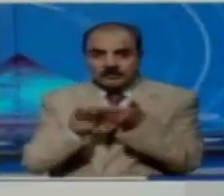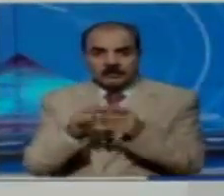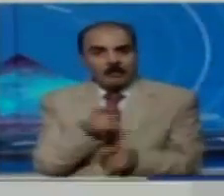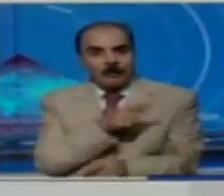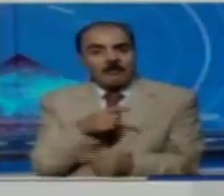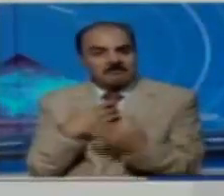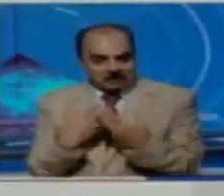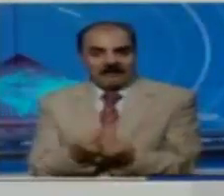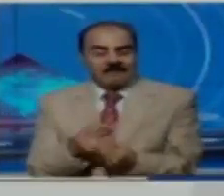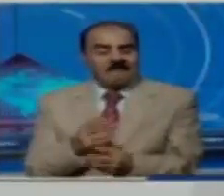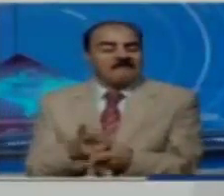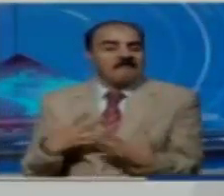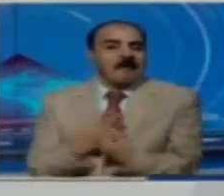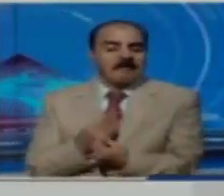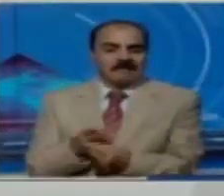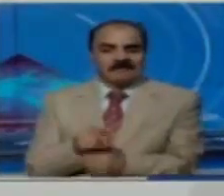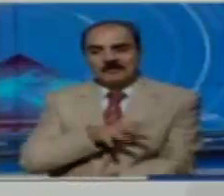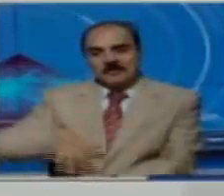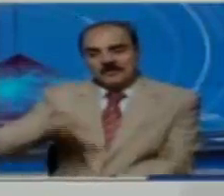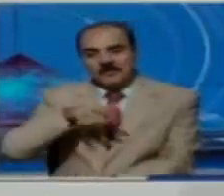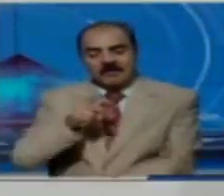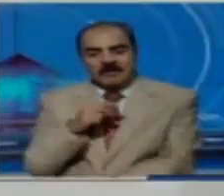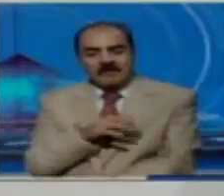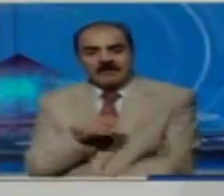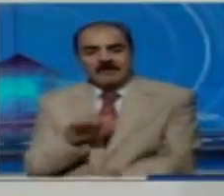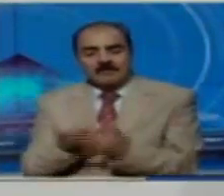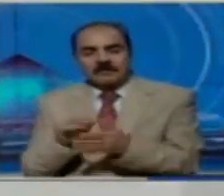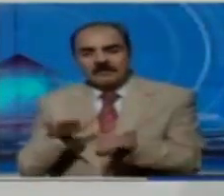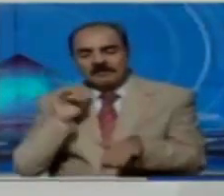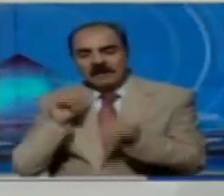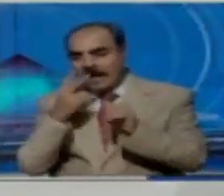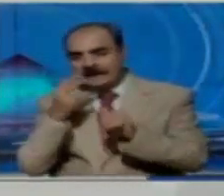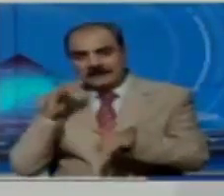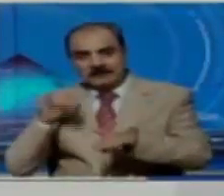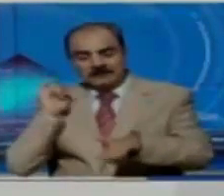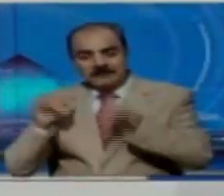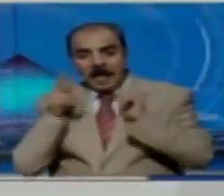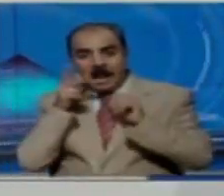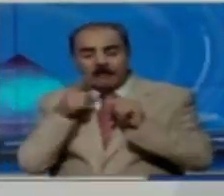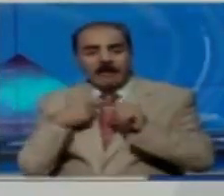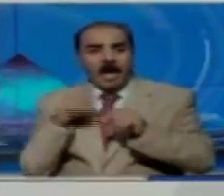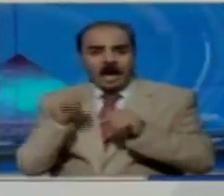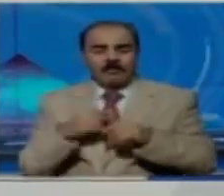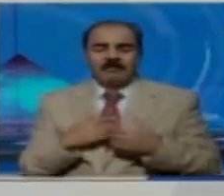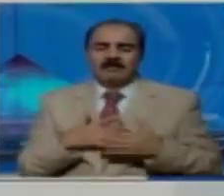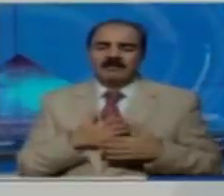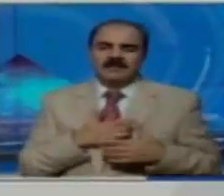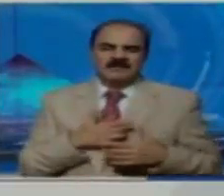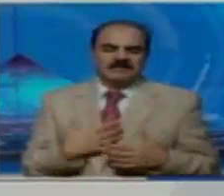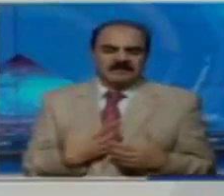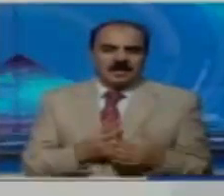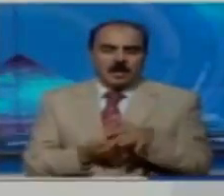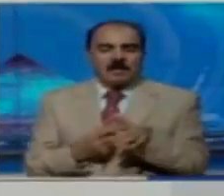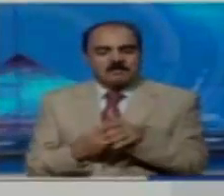بينتموا لهذه الكلية، ولكن هي أيضا فرحة لكل الخريجين اللي تخرجوا من قسم الإعلام، لأن هم بيشعروا أن هذه الكلية هم